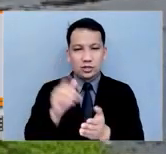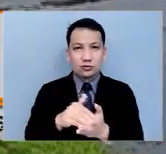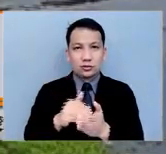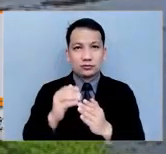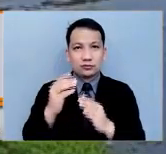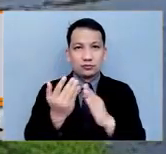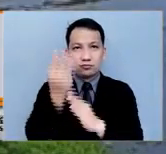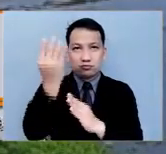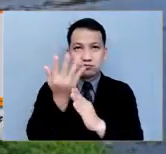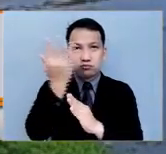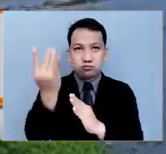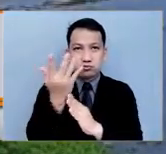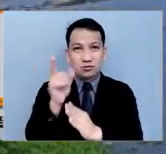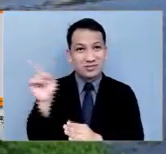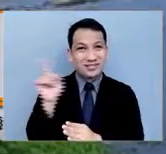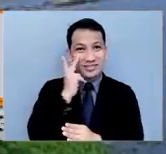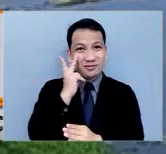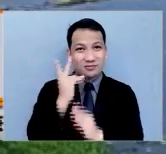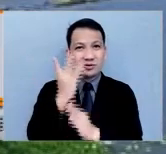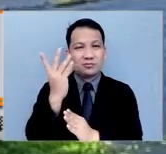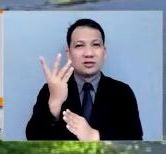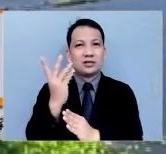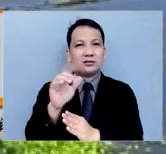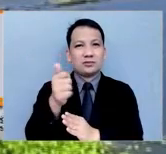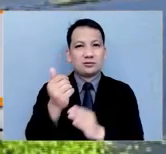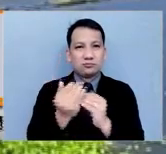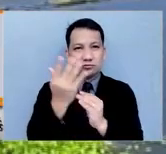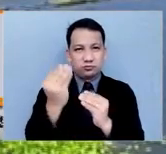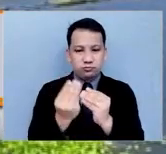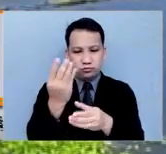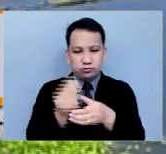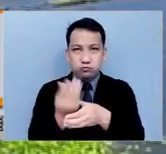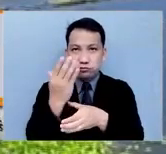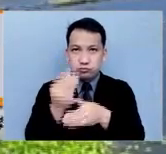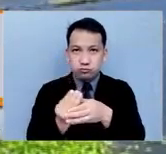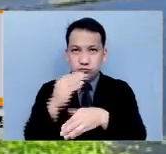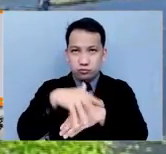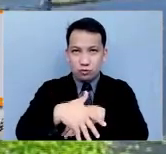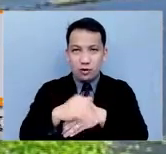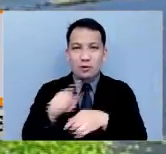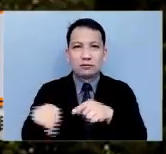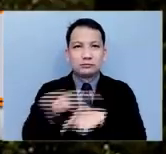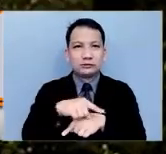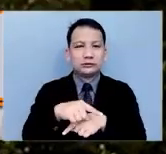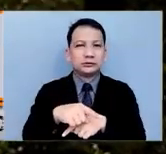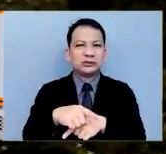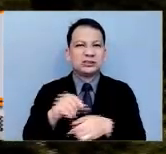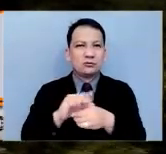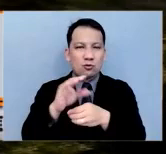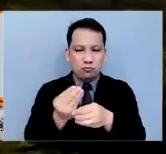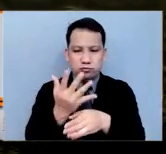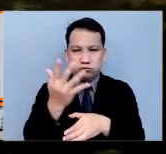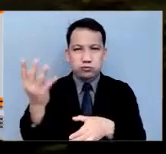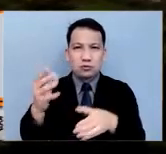usok habang halos 10,000 tonelada ng asupre ang inilalabas ng Taal. Nagdudulot yan ng volcanic smog o